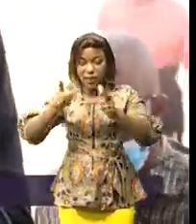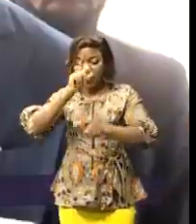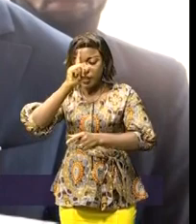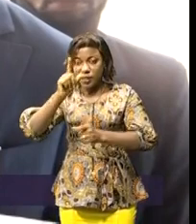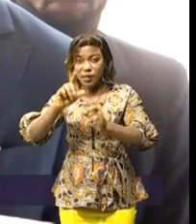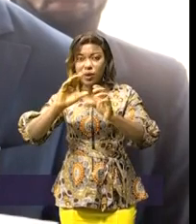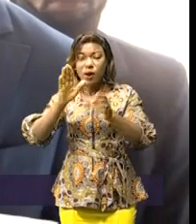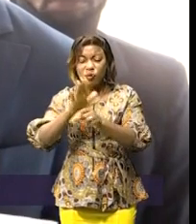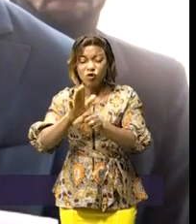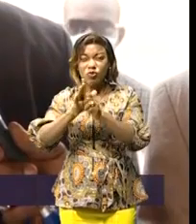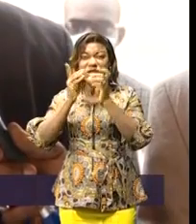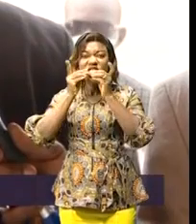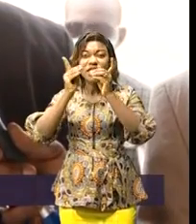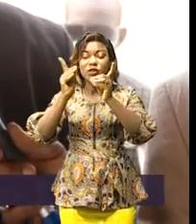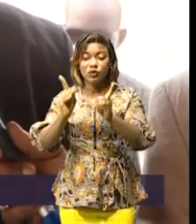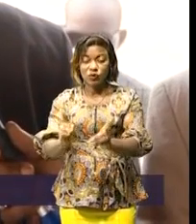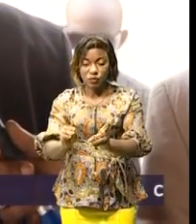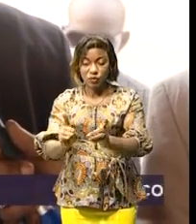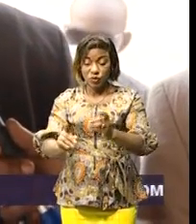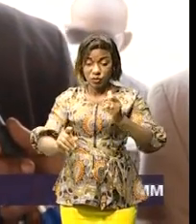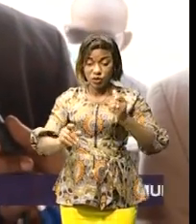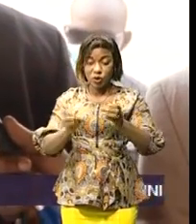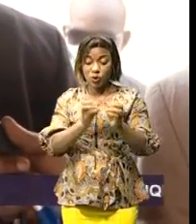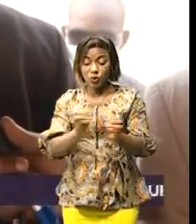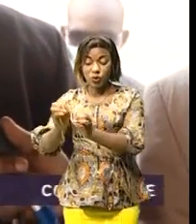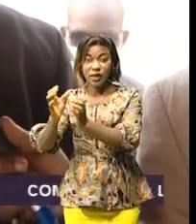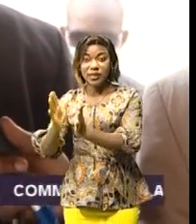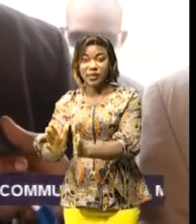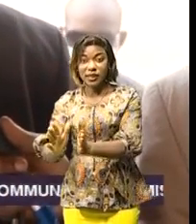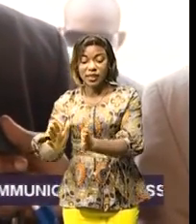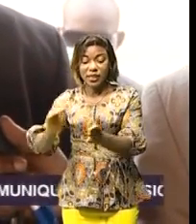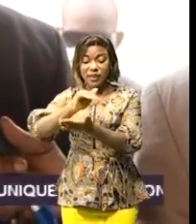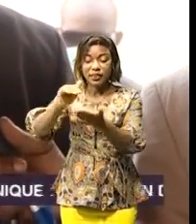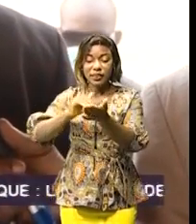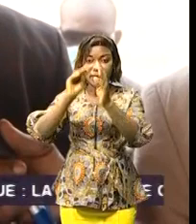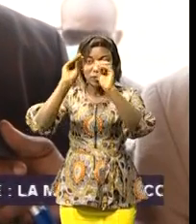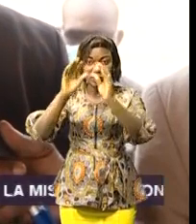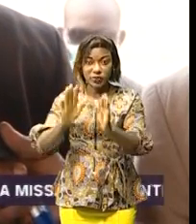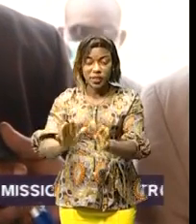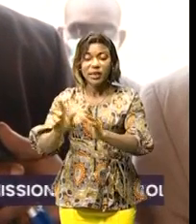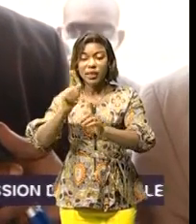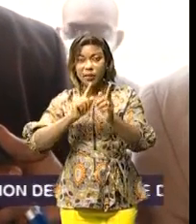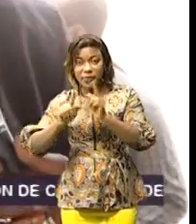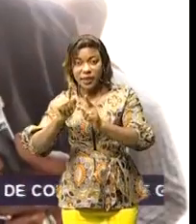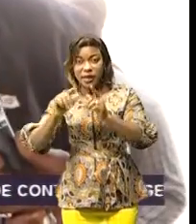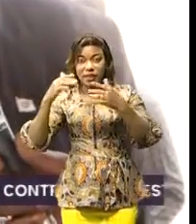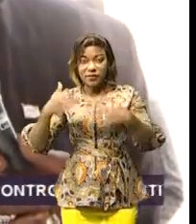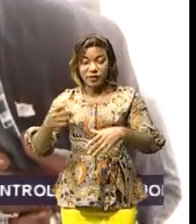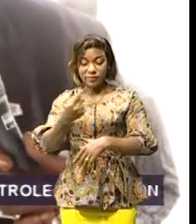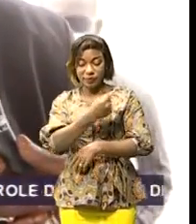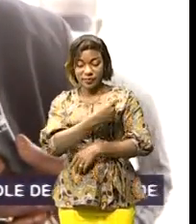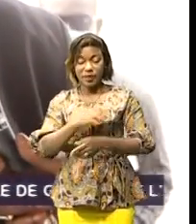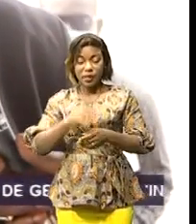plusieurs discours, c'est à M. Benjamin Kalonda, coordonnateur du cercle de professeurs, qui a circonscrit l'événement. C'est pour